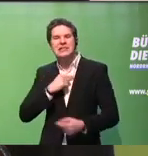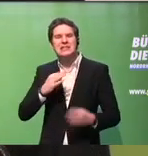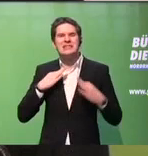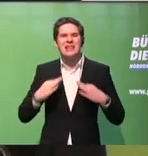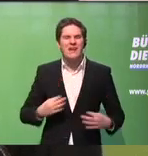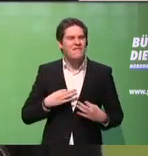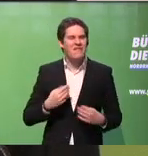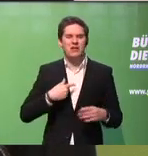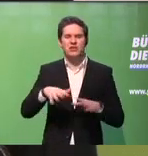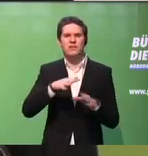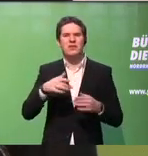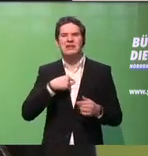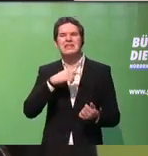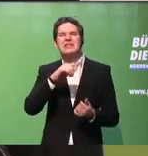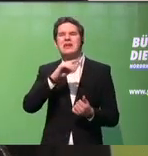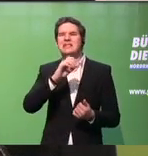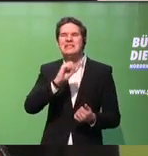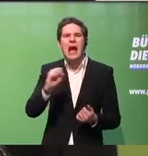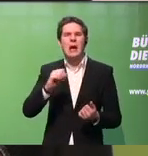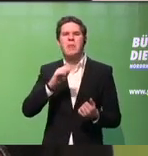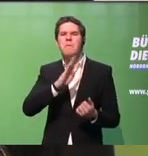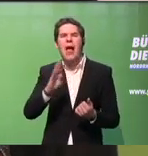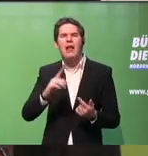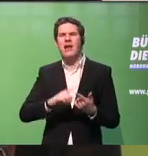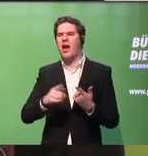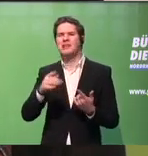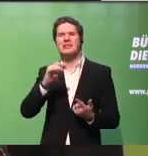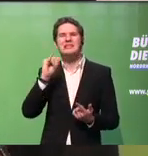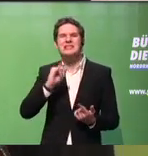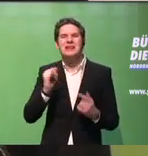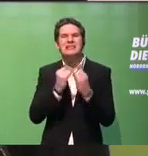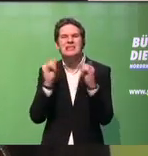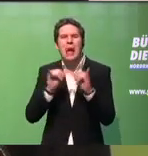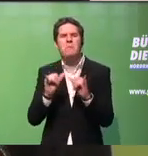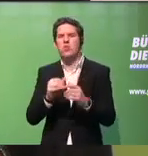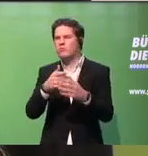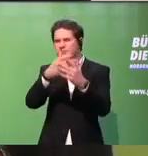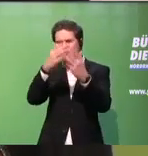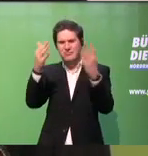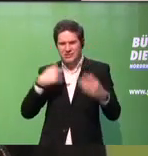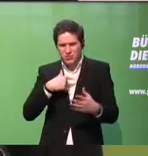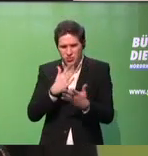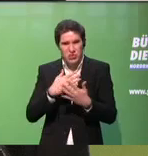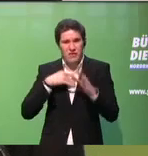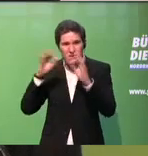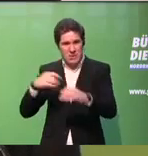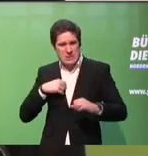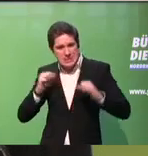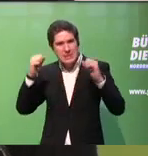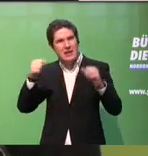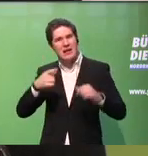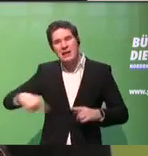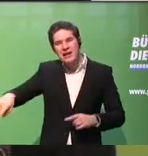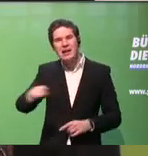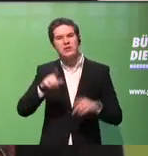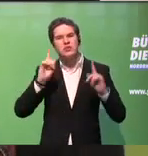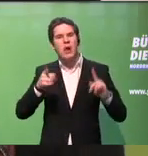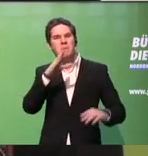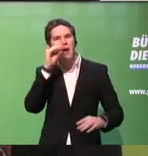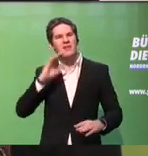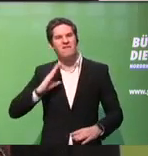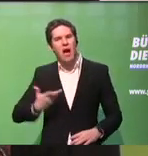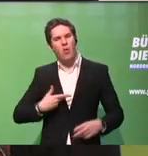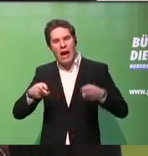Zagreb, Belgrad, Sarajevo, Tuzla, Pristina und Istanbul für gleiche Rechte gekämpft. Diesen Aktivismus möchte ich nun von der Straße